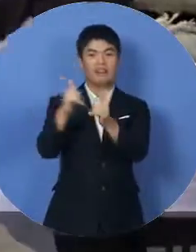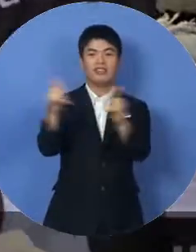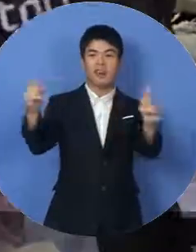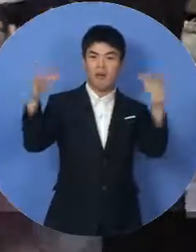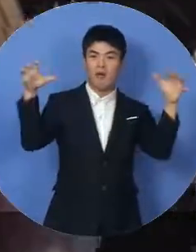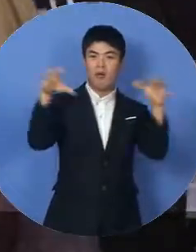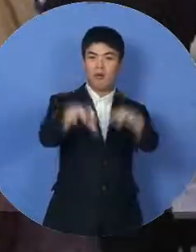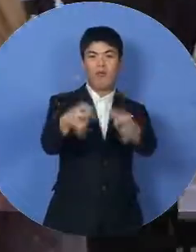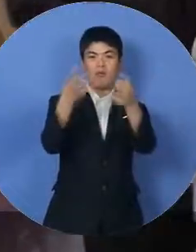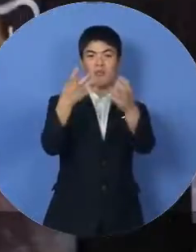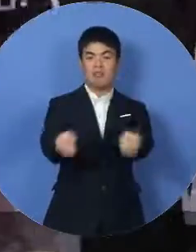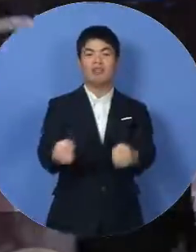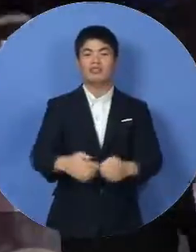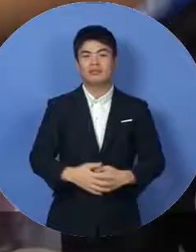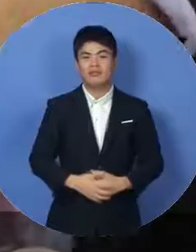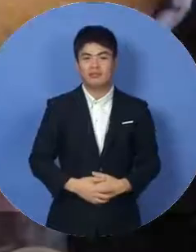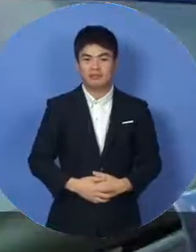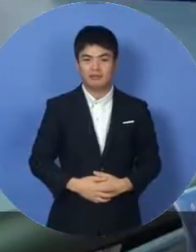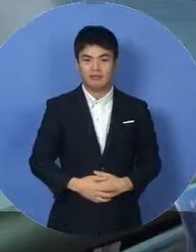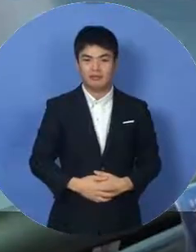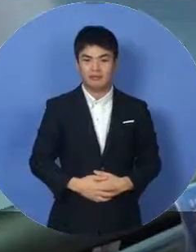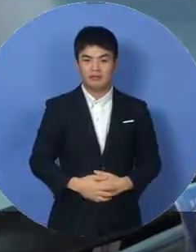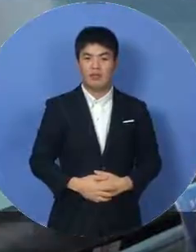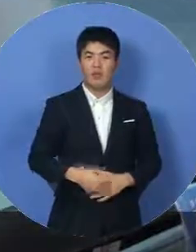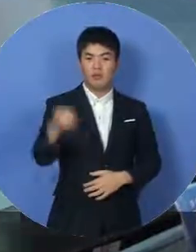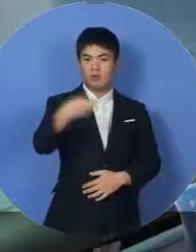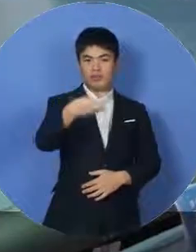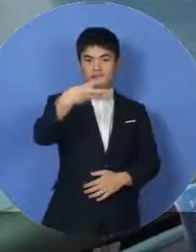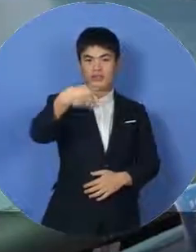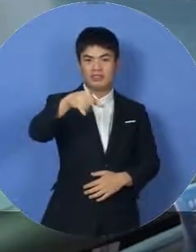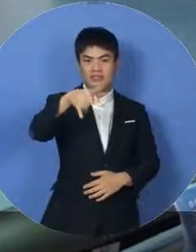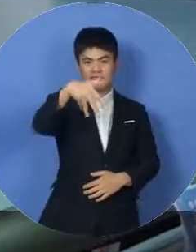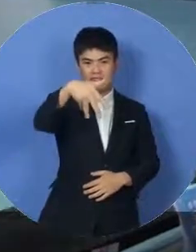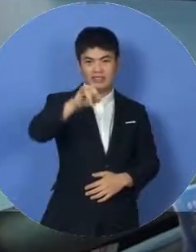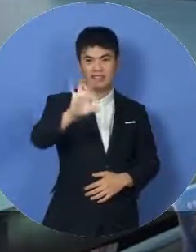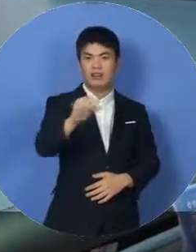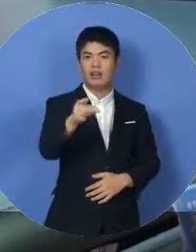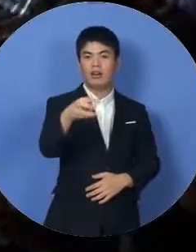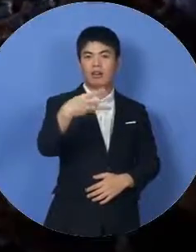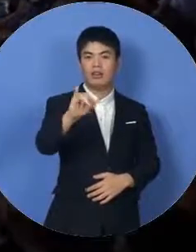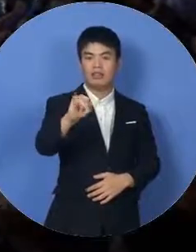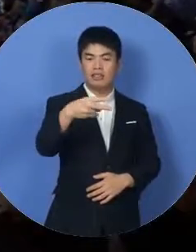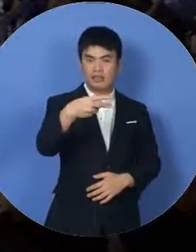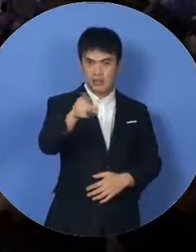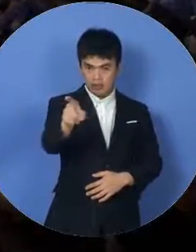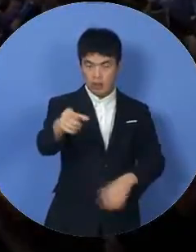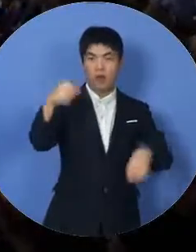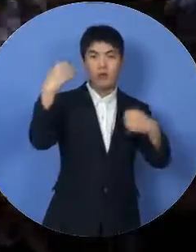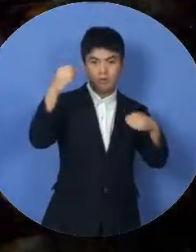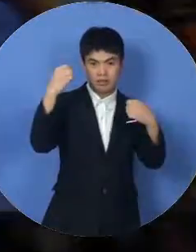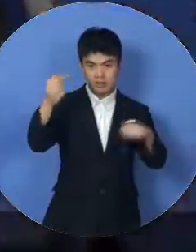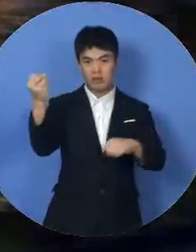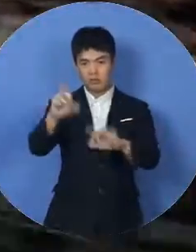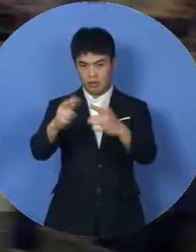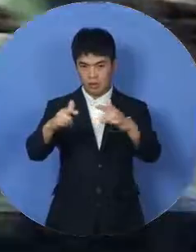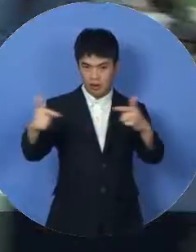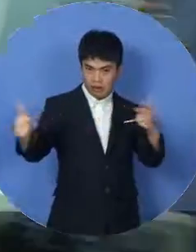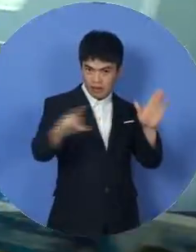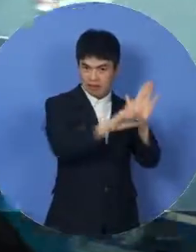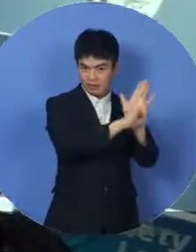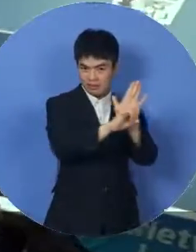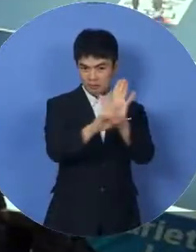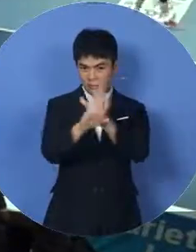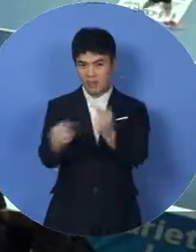배구 열기를 다시 한번 느낄 수 있었으며 경기 중간 치어리더 등의 공연과 포토제닉, 미디어 이벤트 등이 장내 분위기를